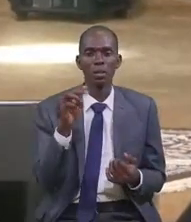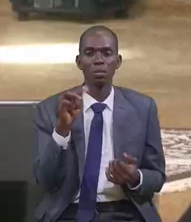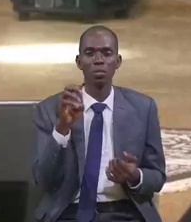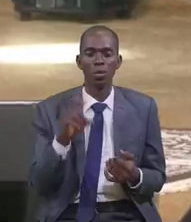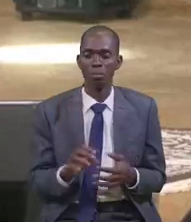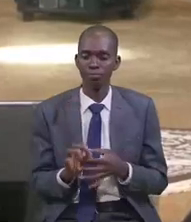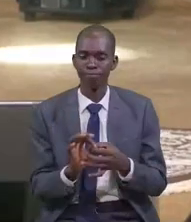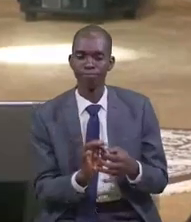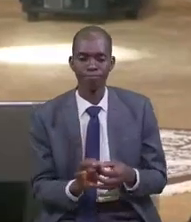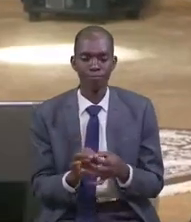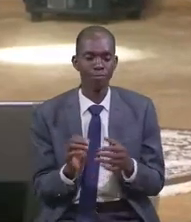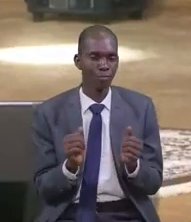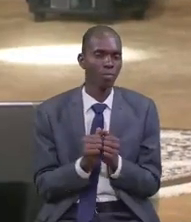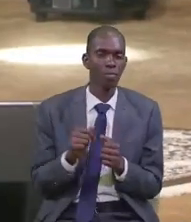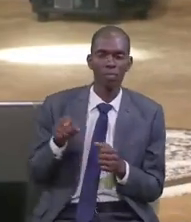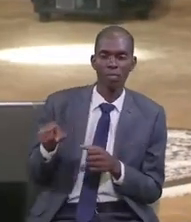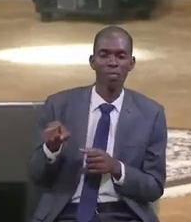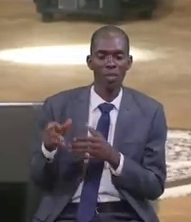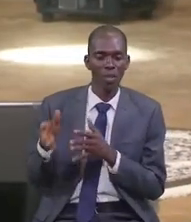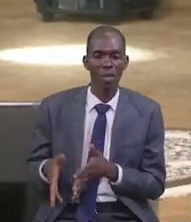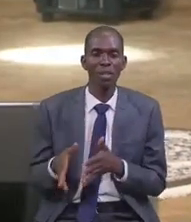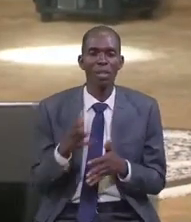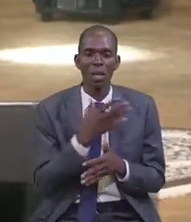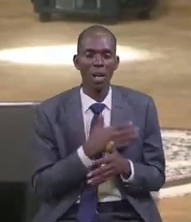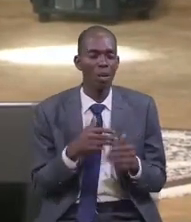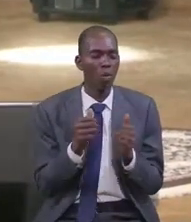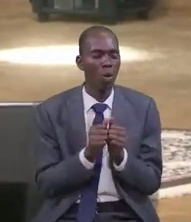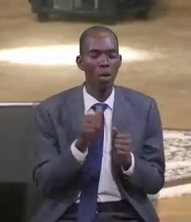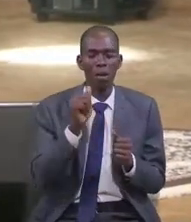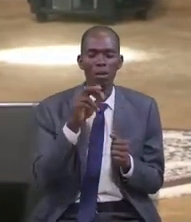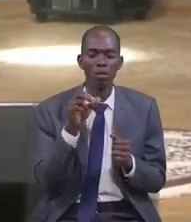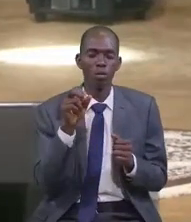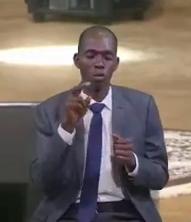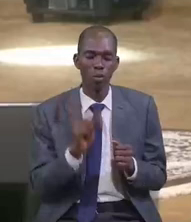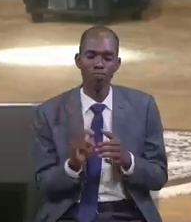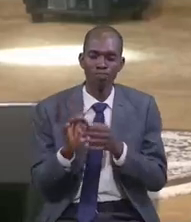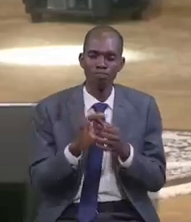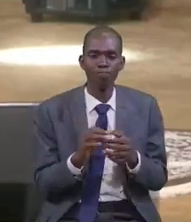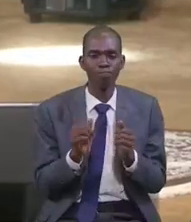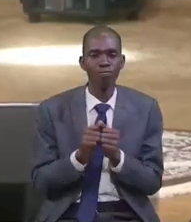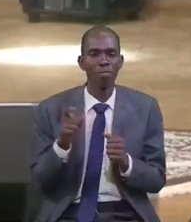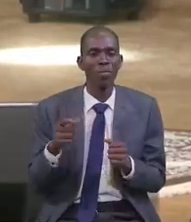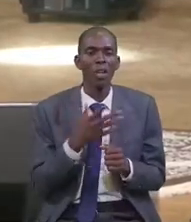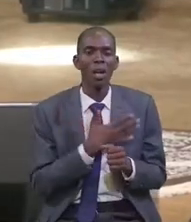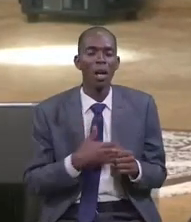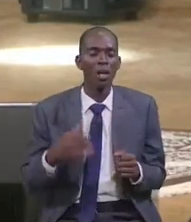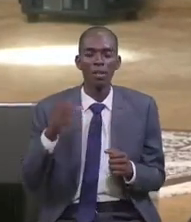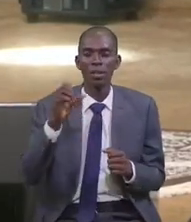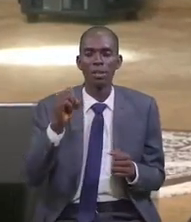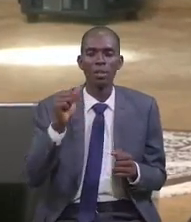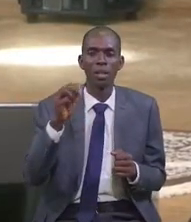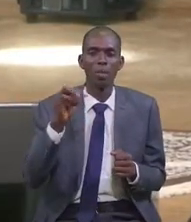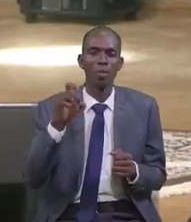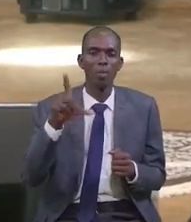Aaron. Moïse et Aaron parmi ses sacrificateurs et Samuel parmi et ceux qui invoquaient son